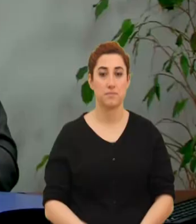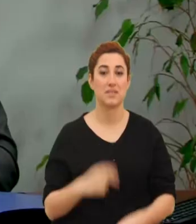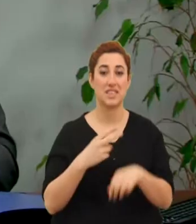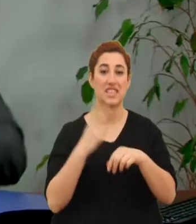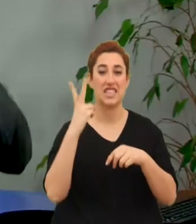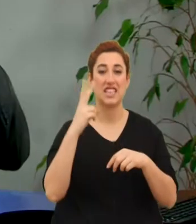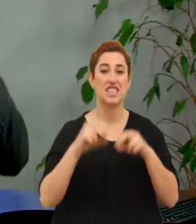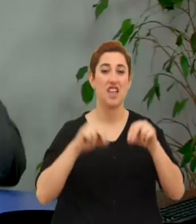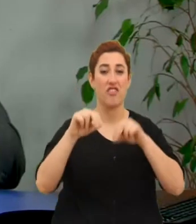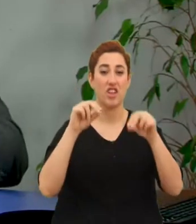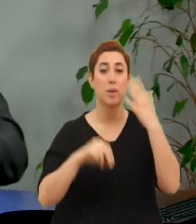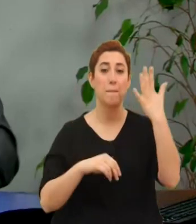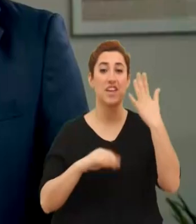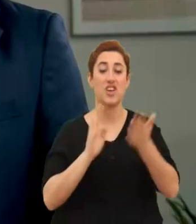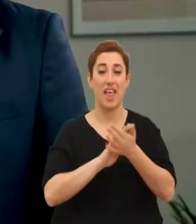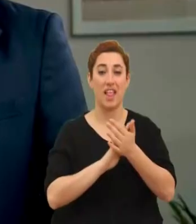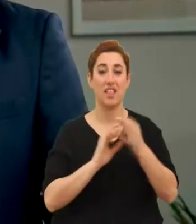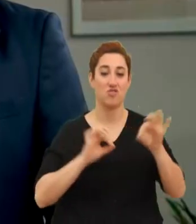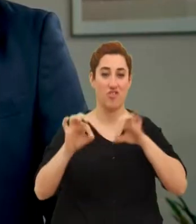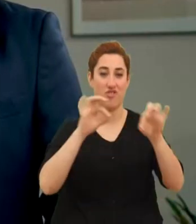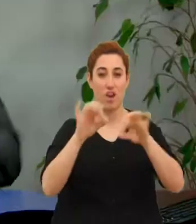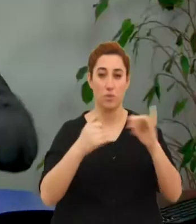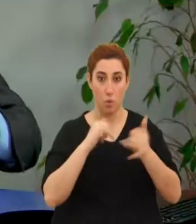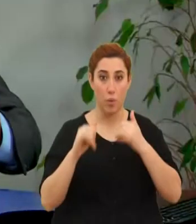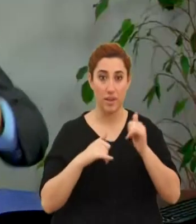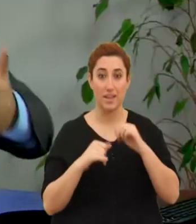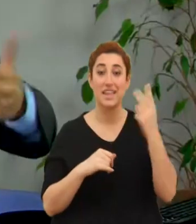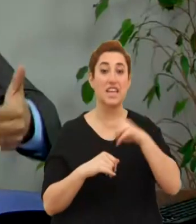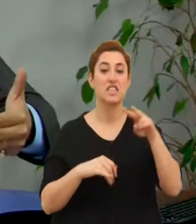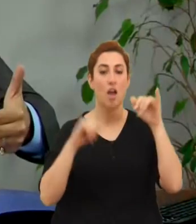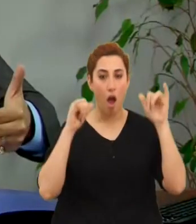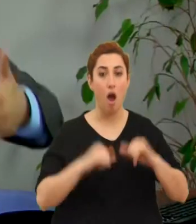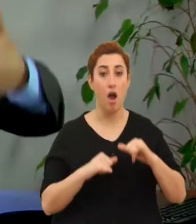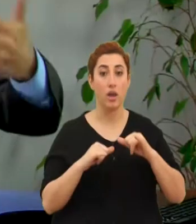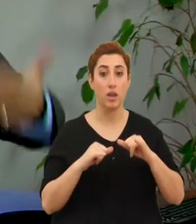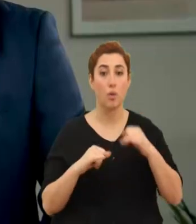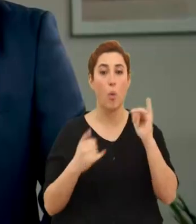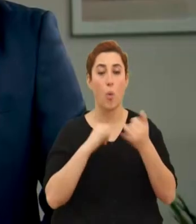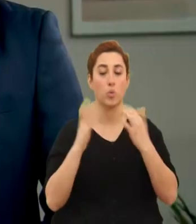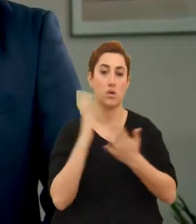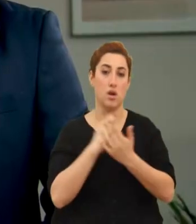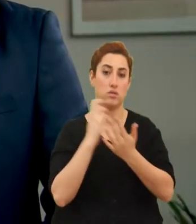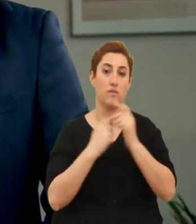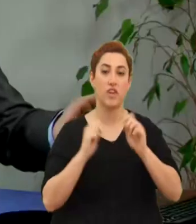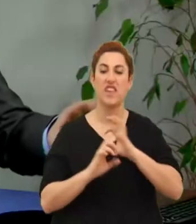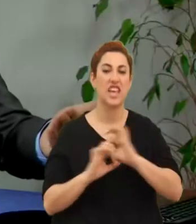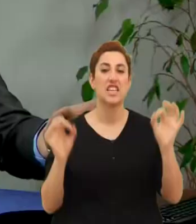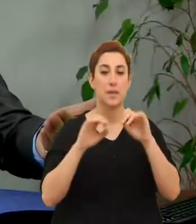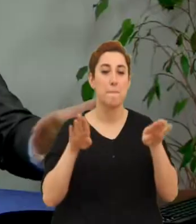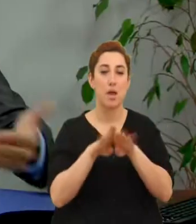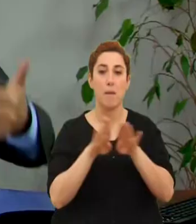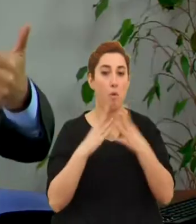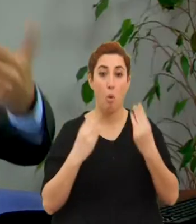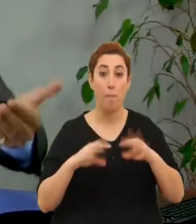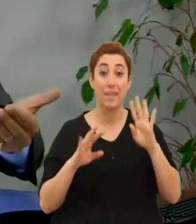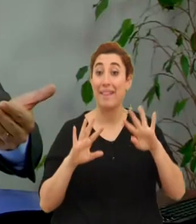İki satranççı, beş el satranç oynadı. İkisi de aynı ölçüde oyun kazandı ve hiç beraberlik